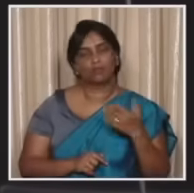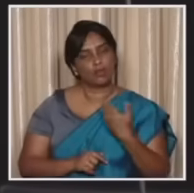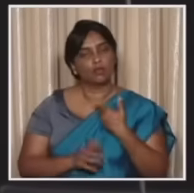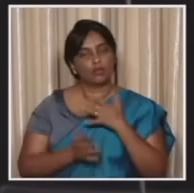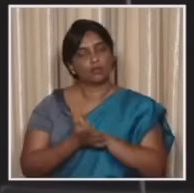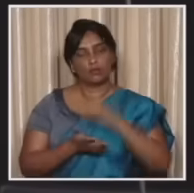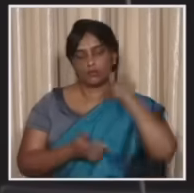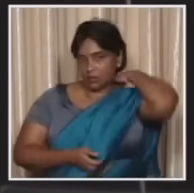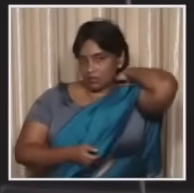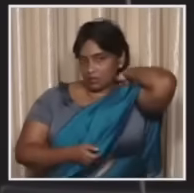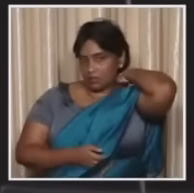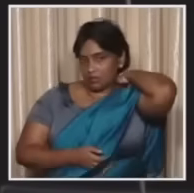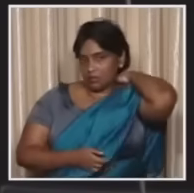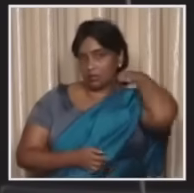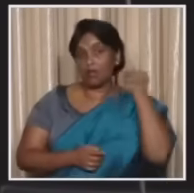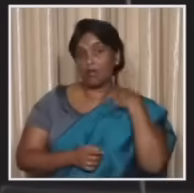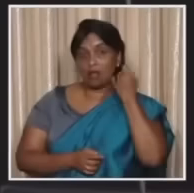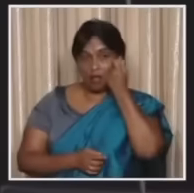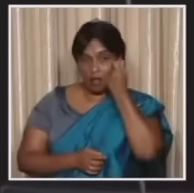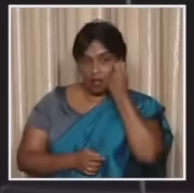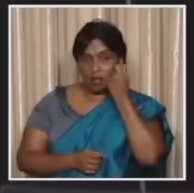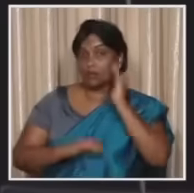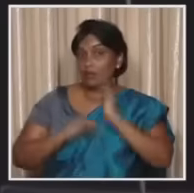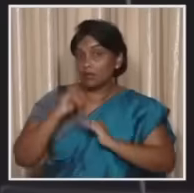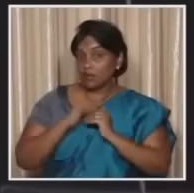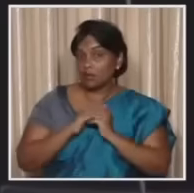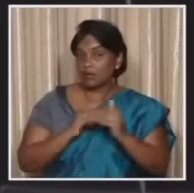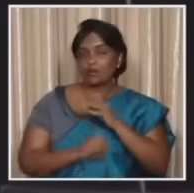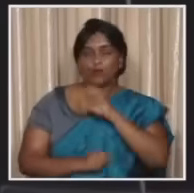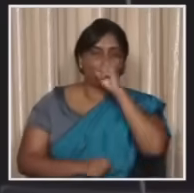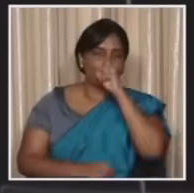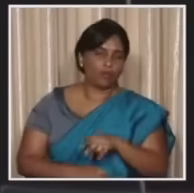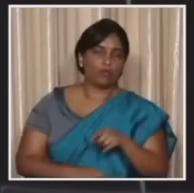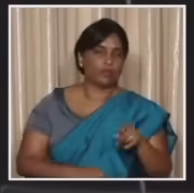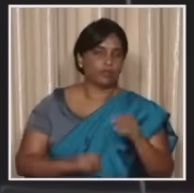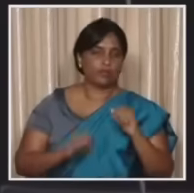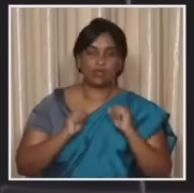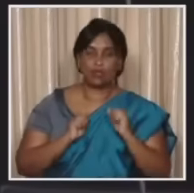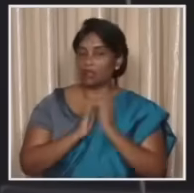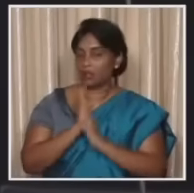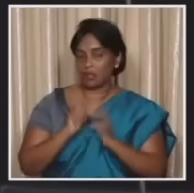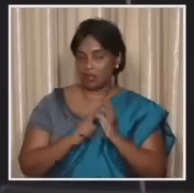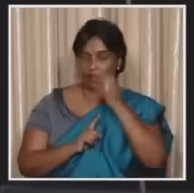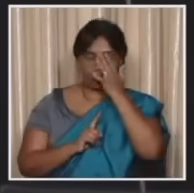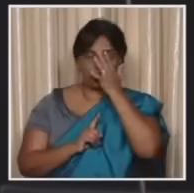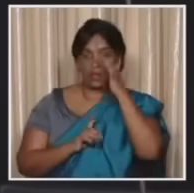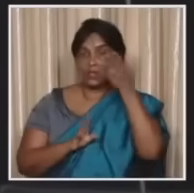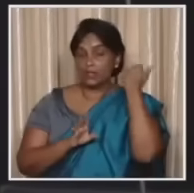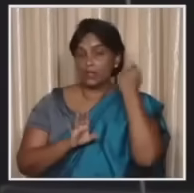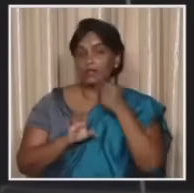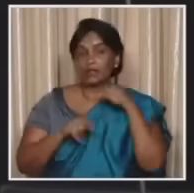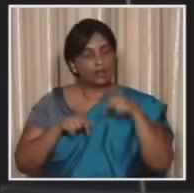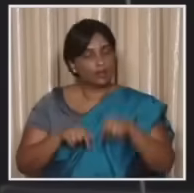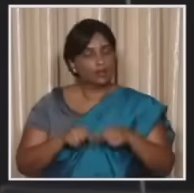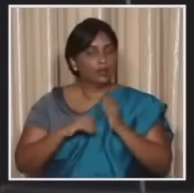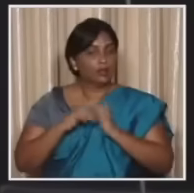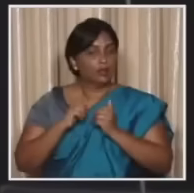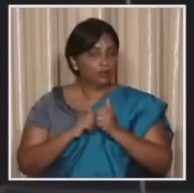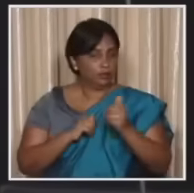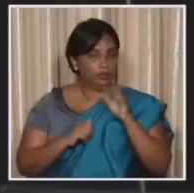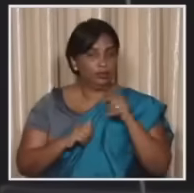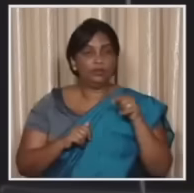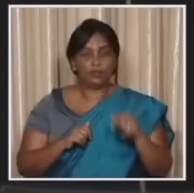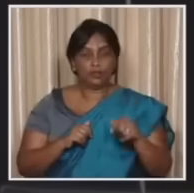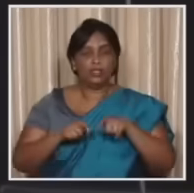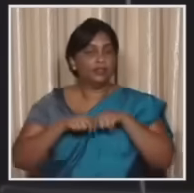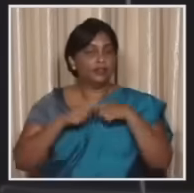මම සතුටු වෙනවා. හැබැයි අදහස ප්‍රායෝගික තලයේ බොරුවක්. මොකද ඇමතුමනි ගියවුර් දැන් මේක කරනවා නම්